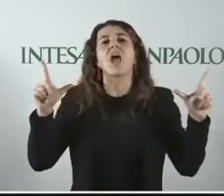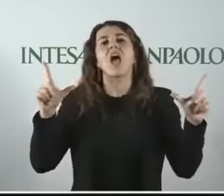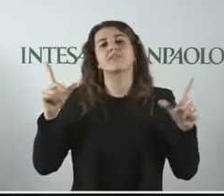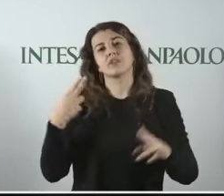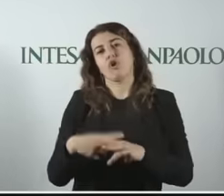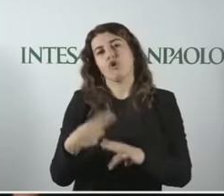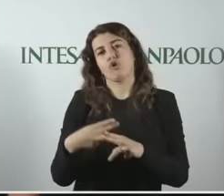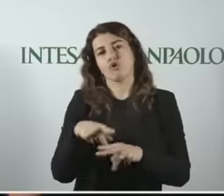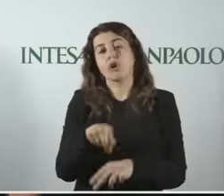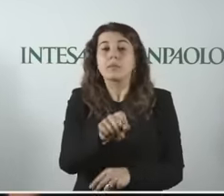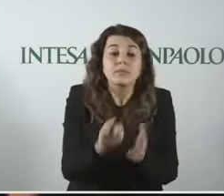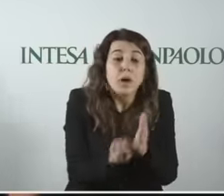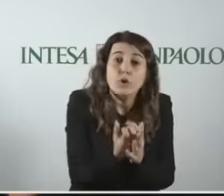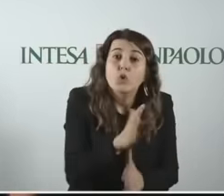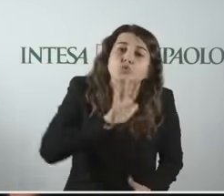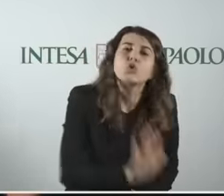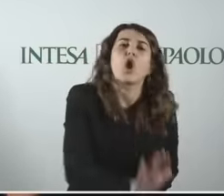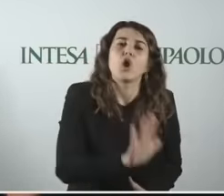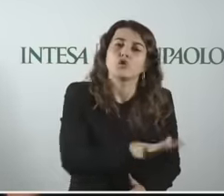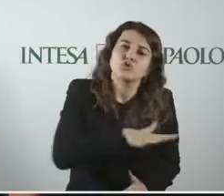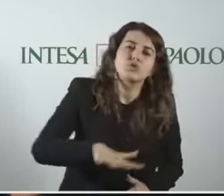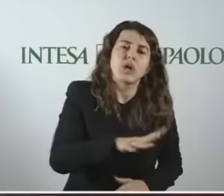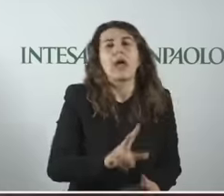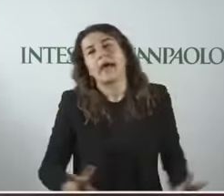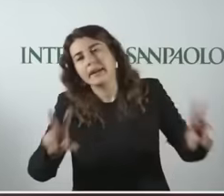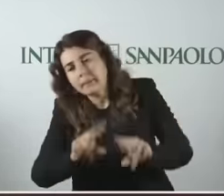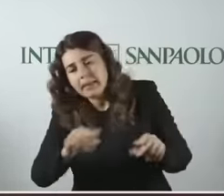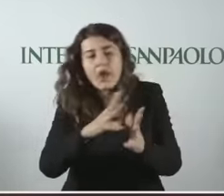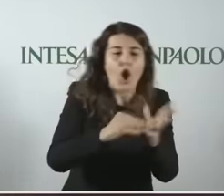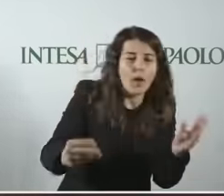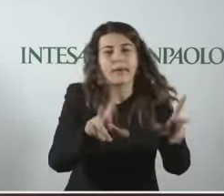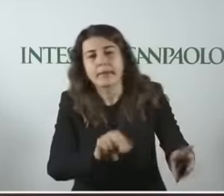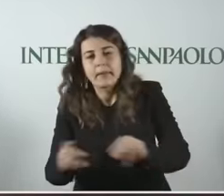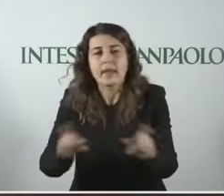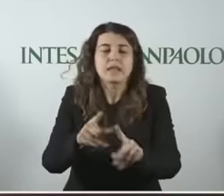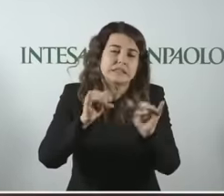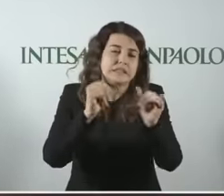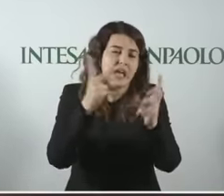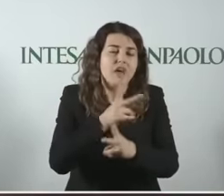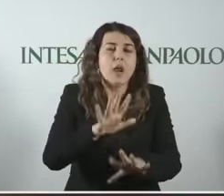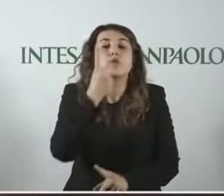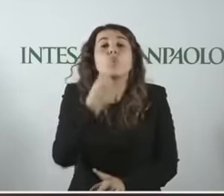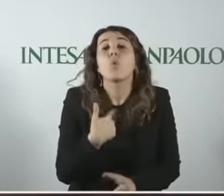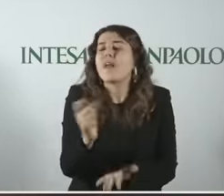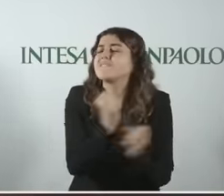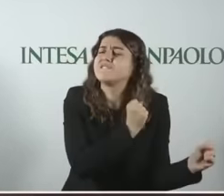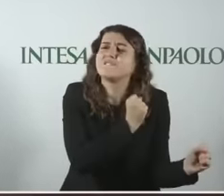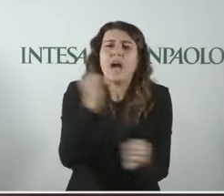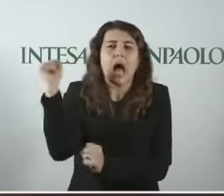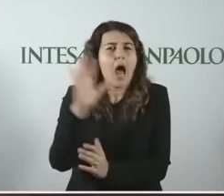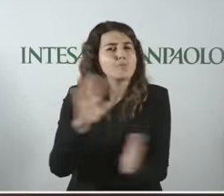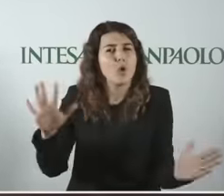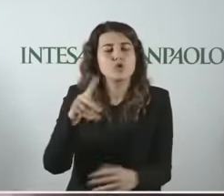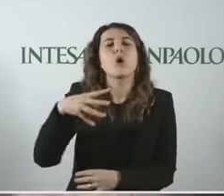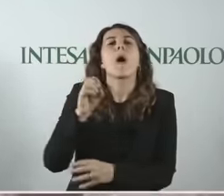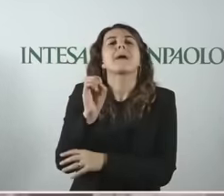genere prodotto in loco tendono a essere anche ripetitive si copiano l'una con l'altra e poi ce n'è una famosissima che invece è quella di